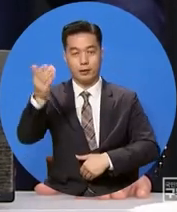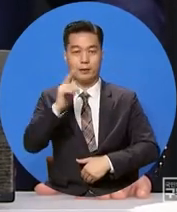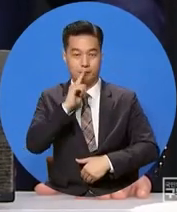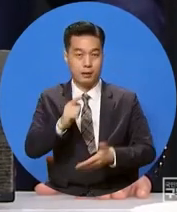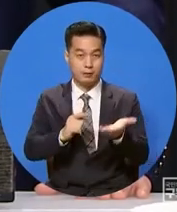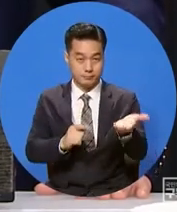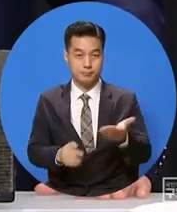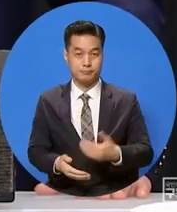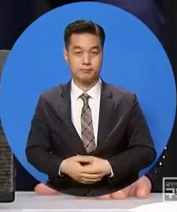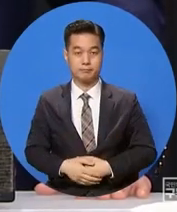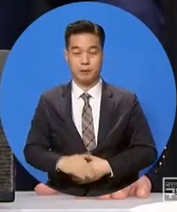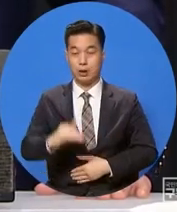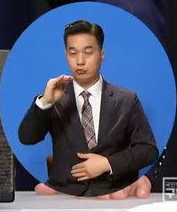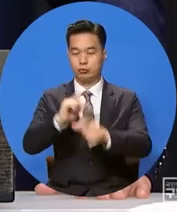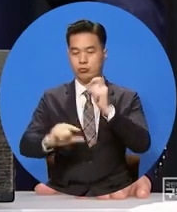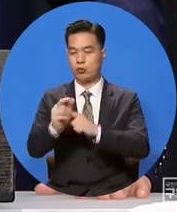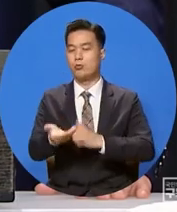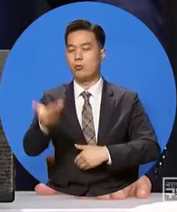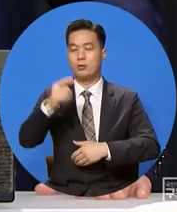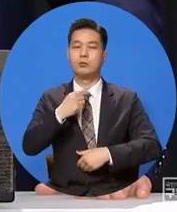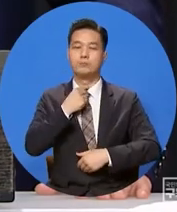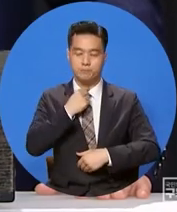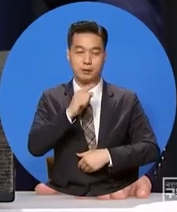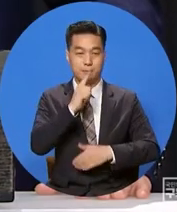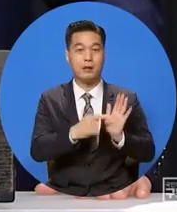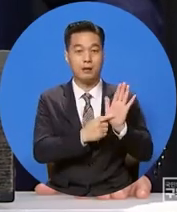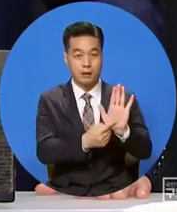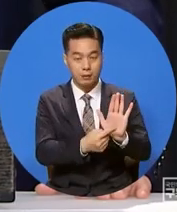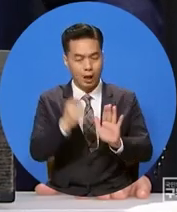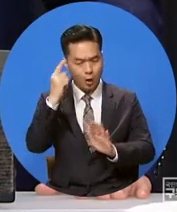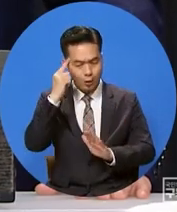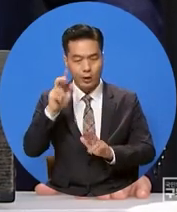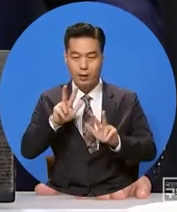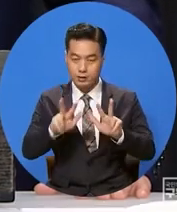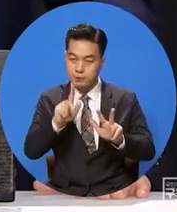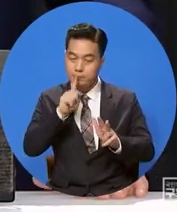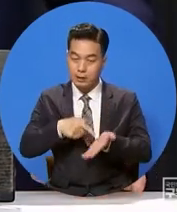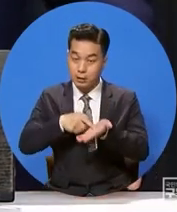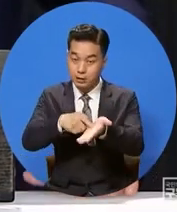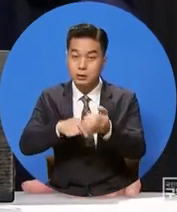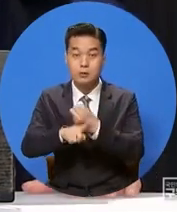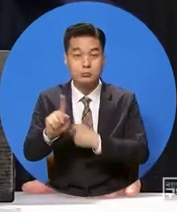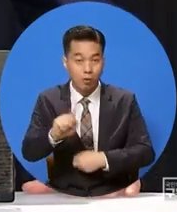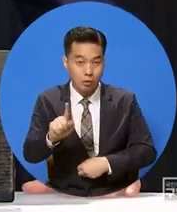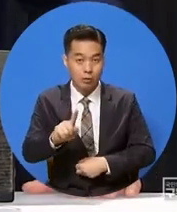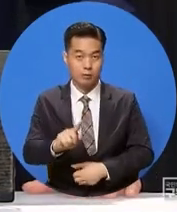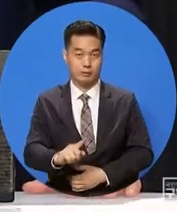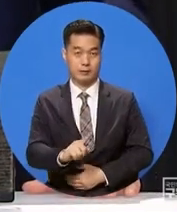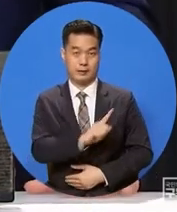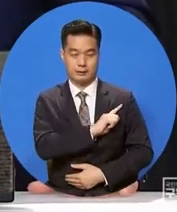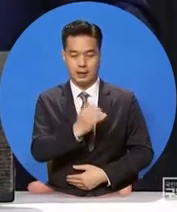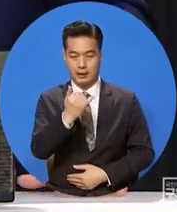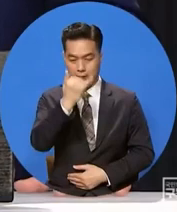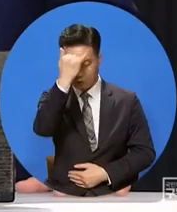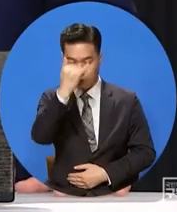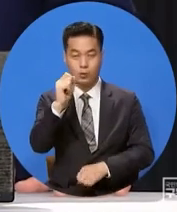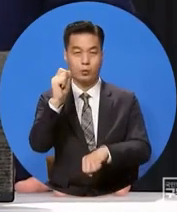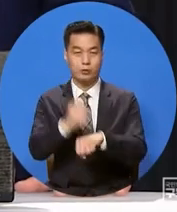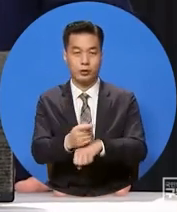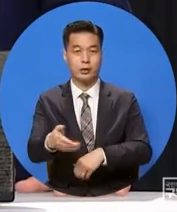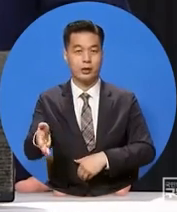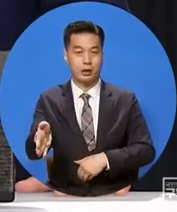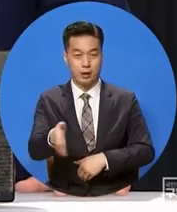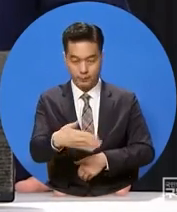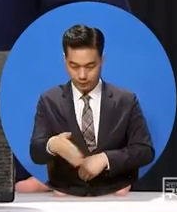예. 네. 격을 높여서 지금 하려고 네. 하는 겁니다. 네. 격을 높이십시오. 왜 이런 말씀을 드리는가 하면. 네. 가장 도덕성이